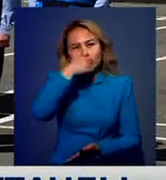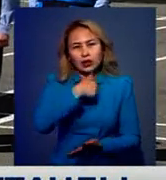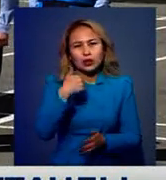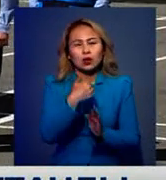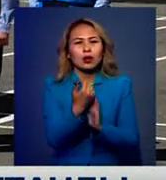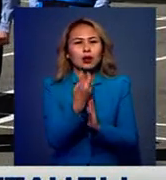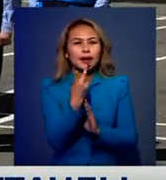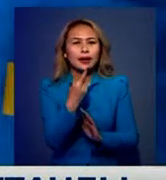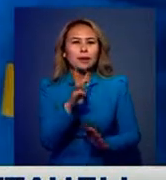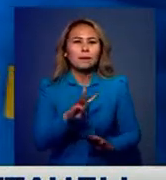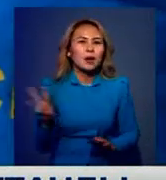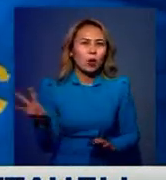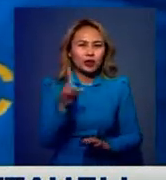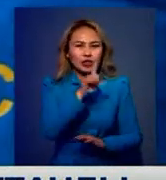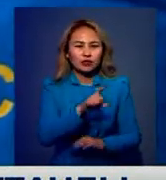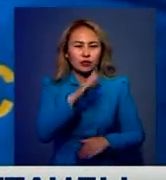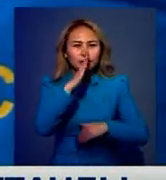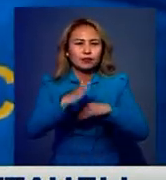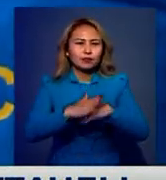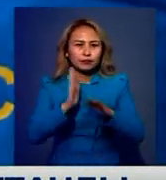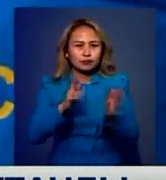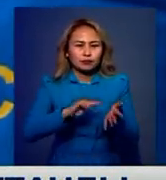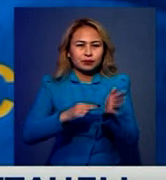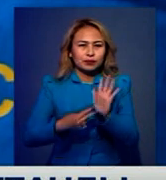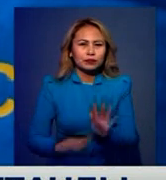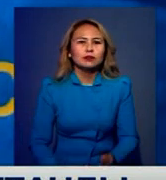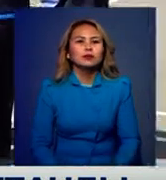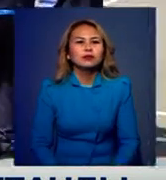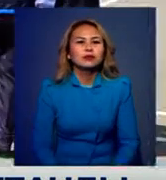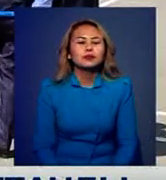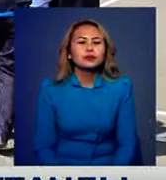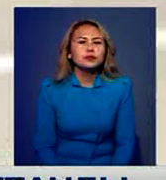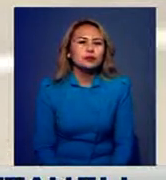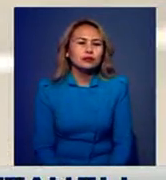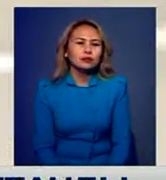демалушылар саны 2 миллионға жуықтауы мүмкін деген жоспар бар.